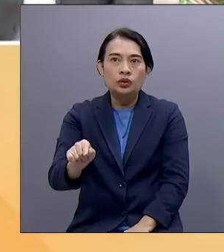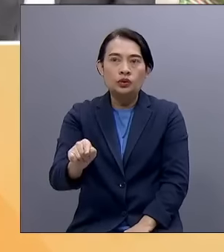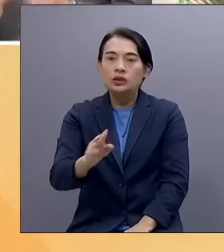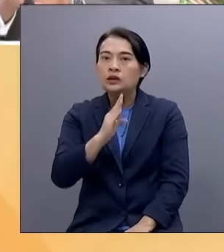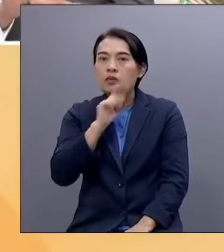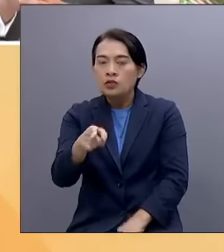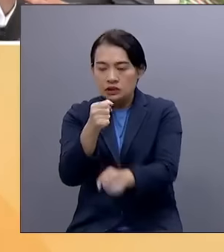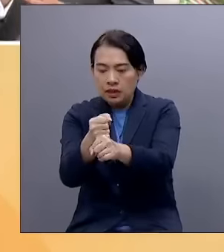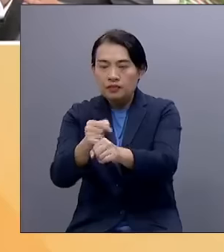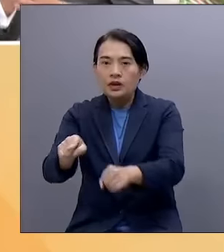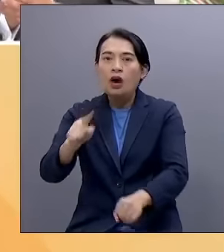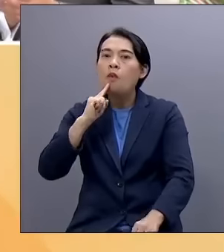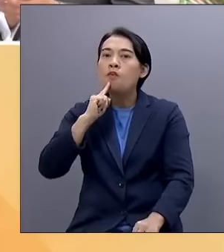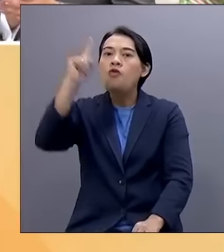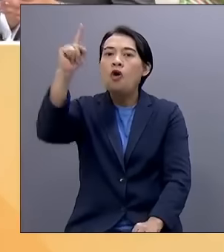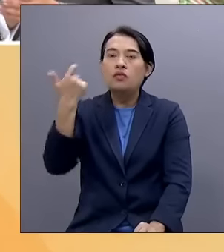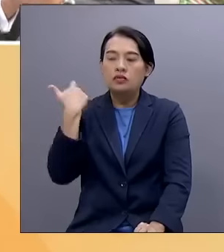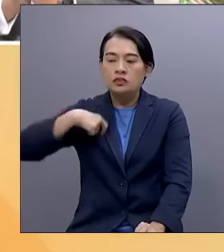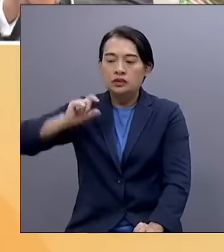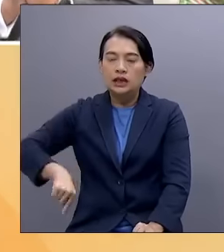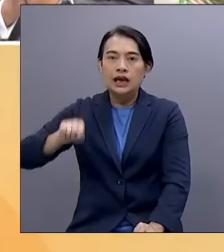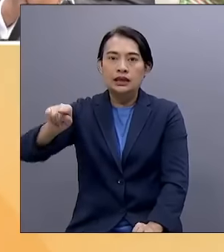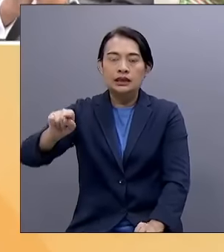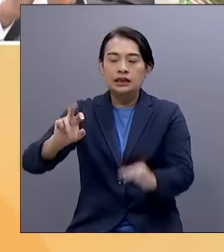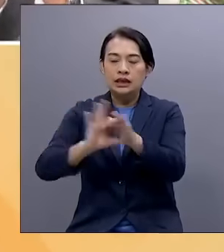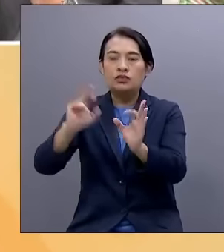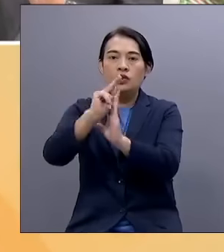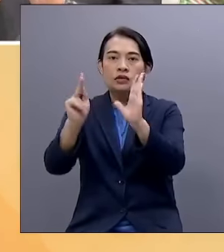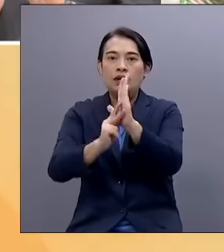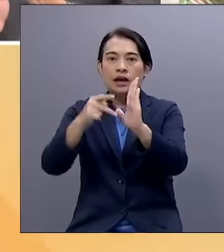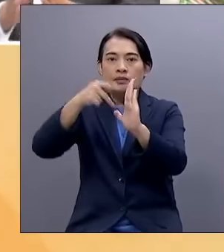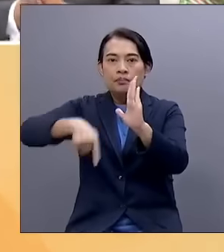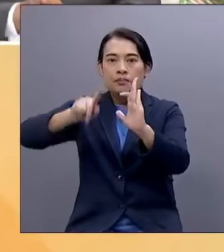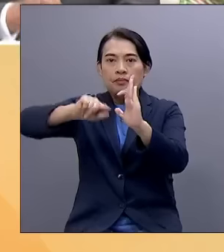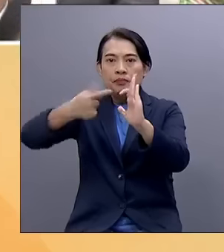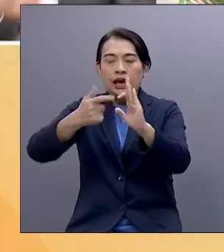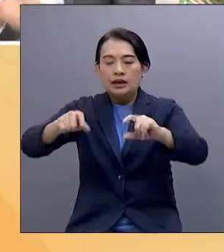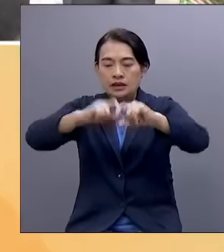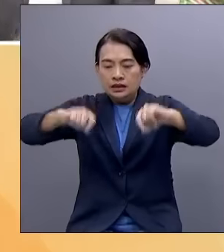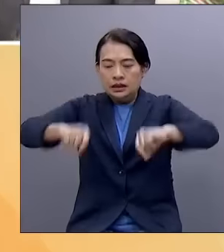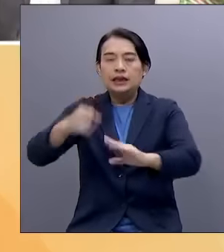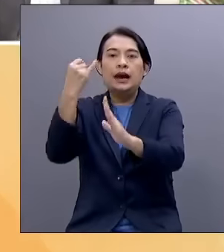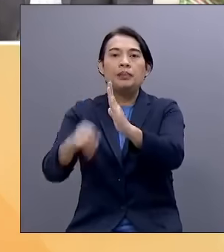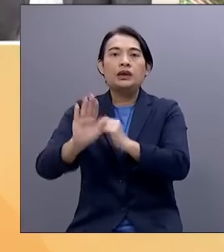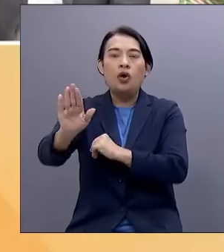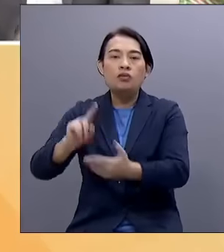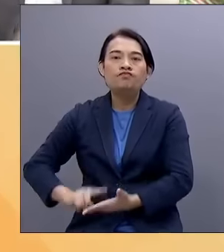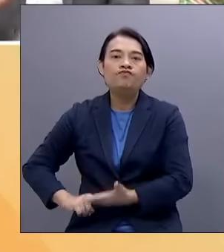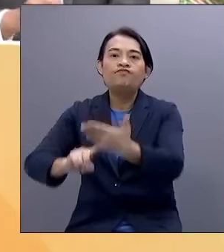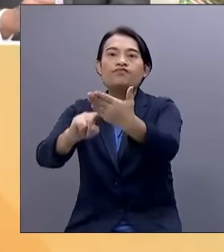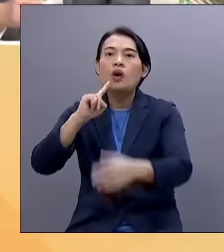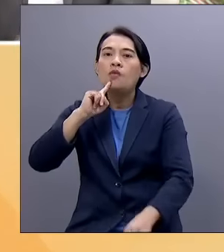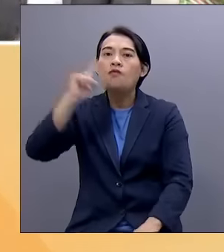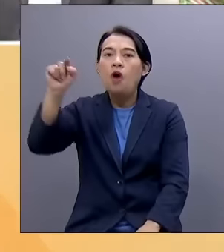ฟ้องศาลเพราะเรื่องนี้มันเป็นเรื่องของกฎหมายแพ่งอ่าๆกฎหมายแพ่งก็คือว่าก็ผิดสัญญากันน่ะเมื่อผิดสัญญาแล้วเนี่ยก็ไปฟ้องให้อีกฝ่ายนึงเนี่ย